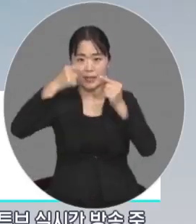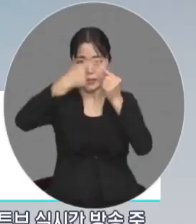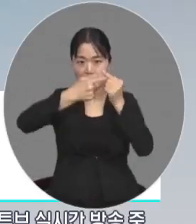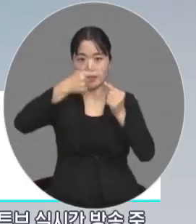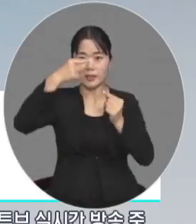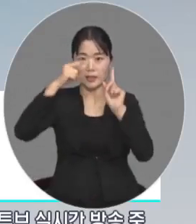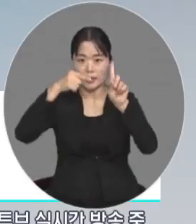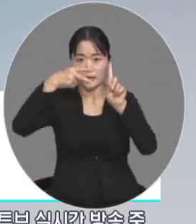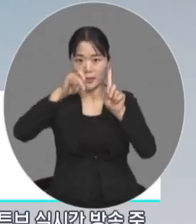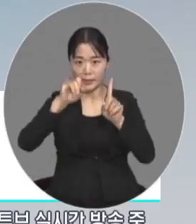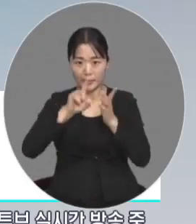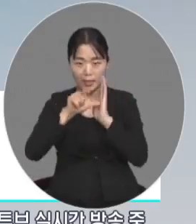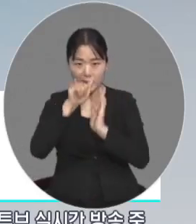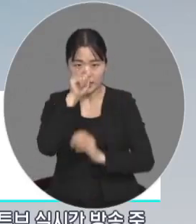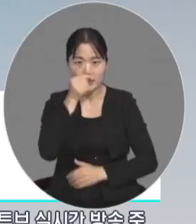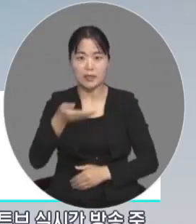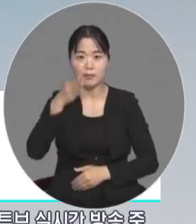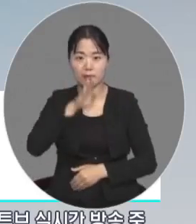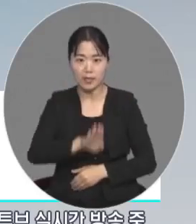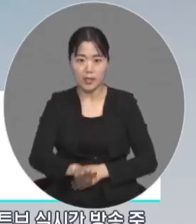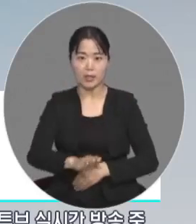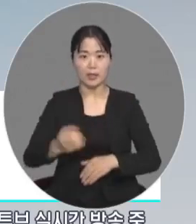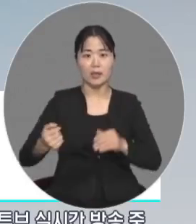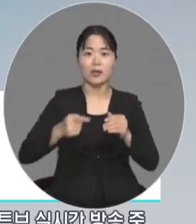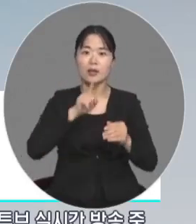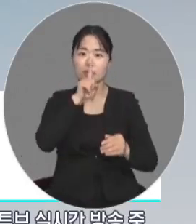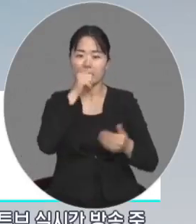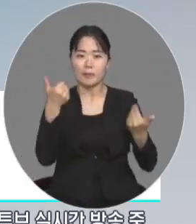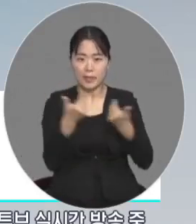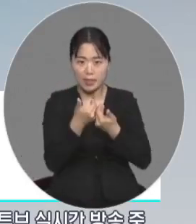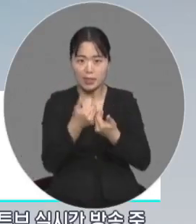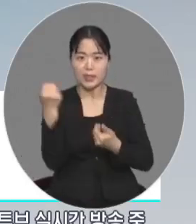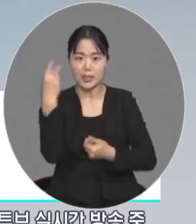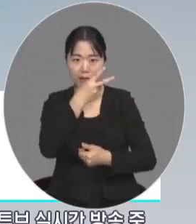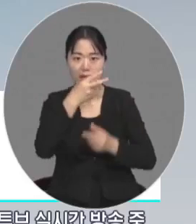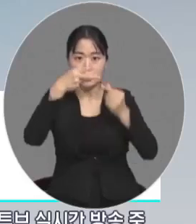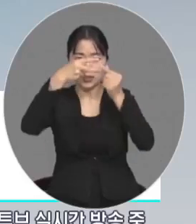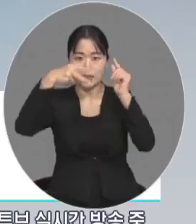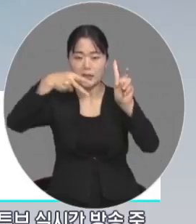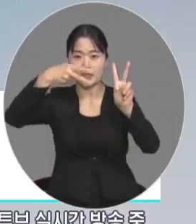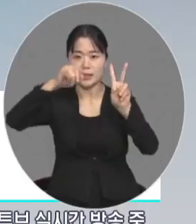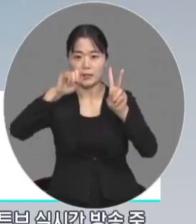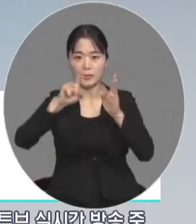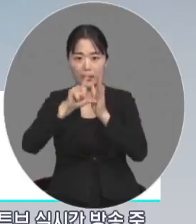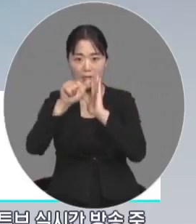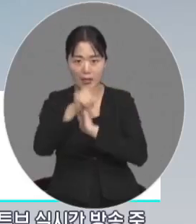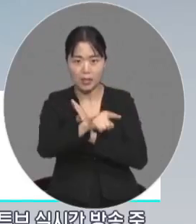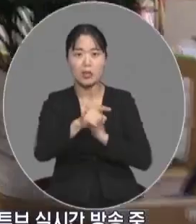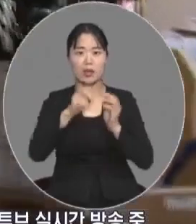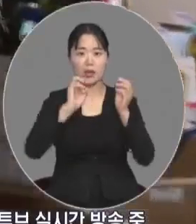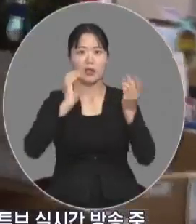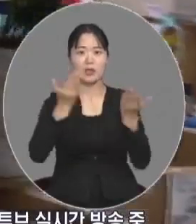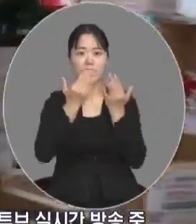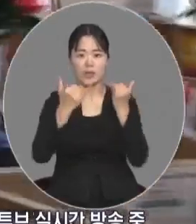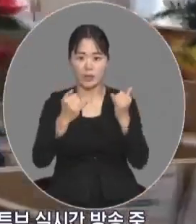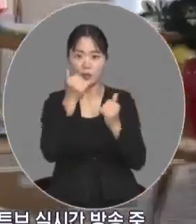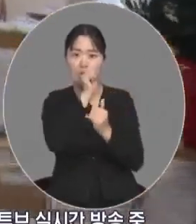땅을 소개한 업체 직원에게도 배상 책임이 있다고 판단했습니다. 이영남 기자입니다.